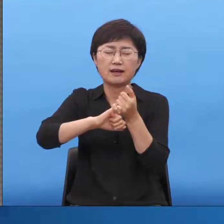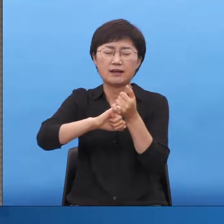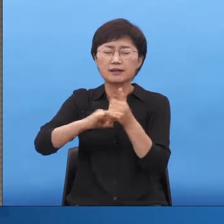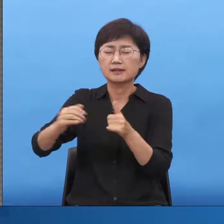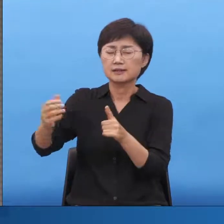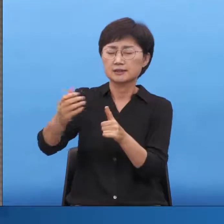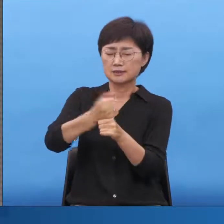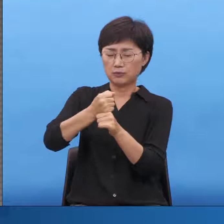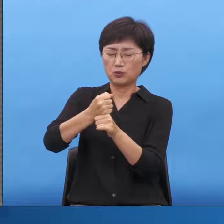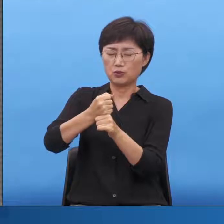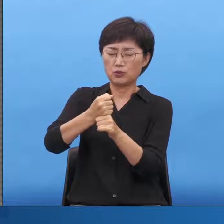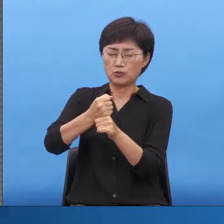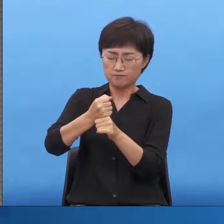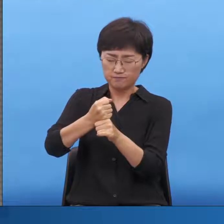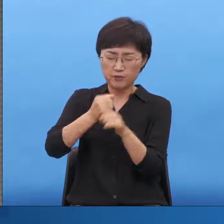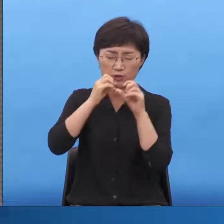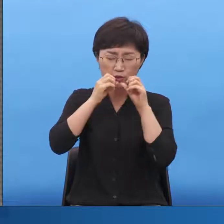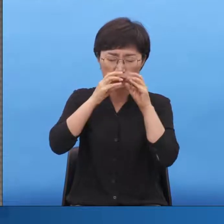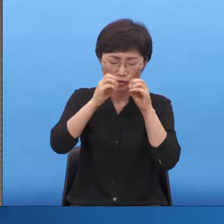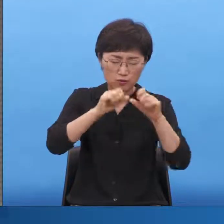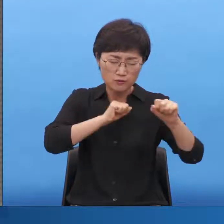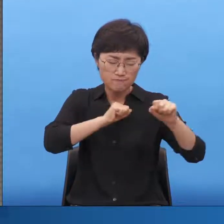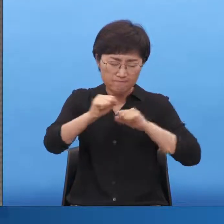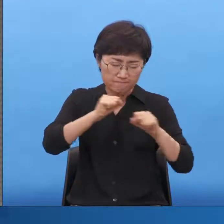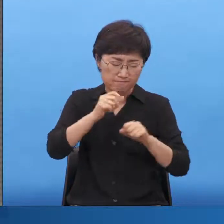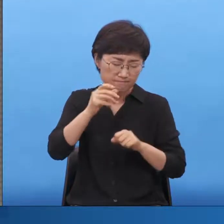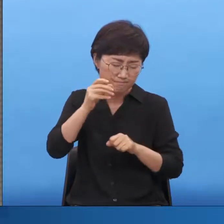흐름을 따라가게 하시니 감사합니다.